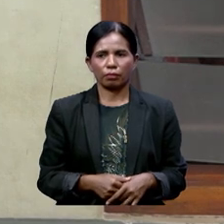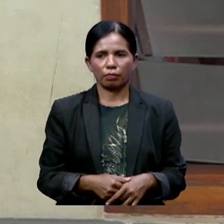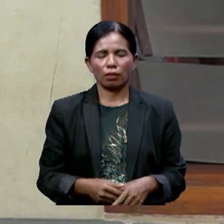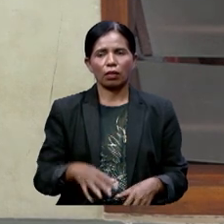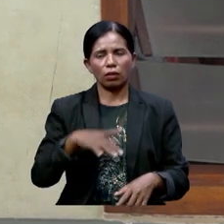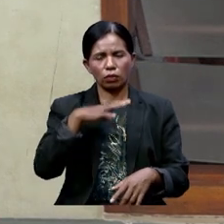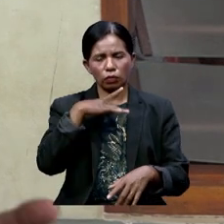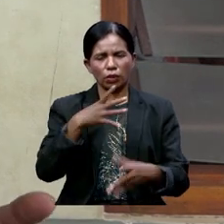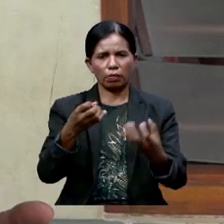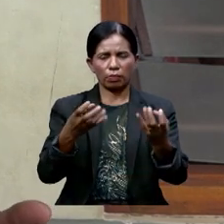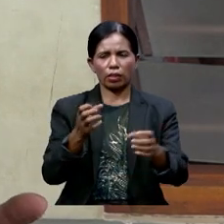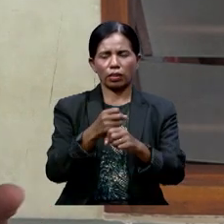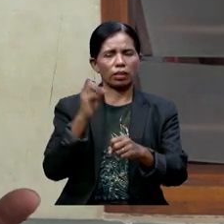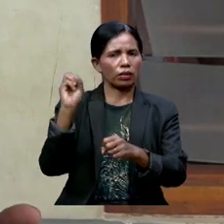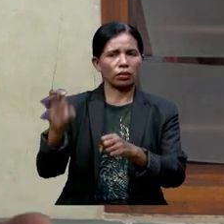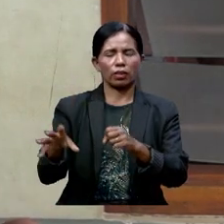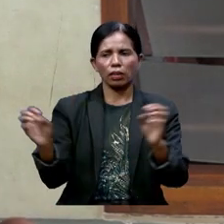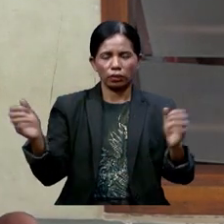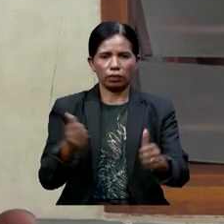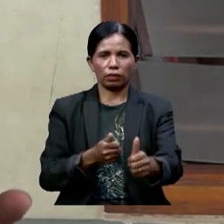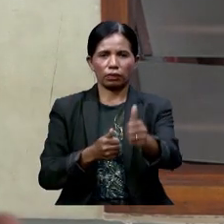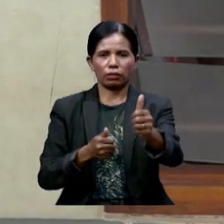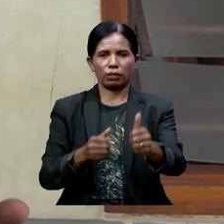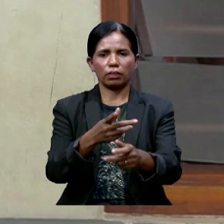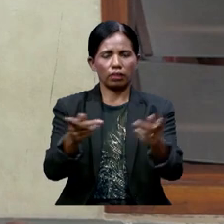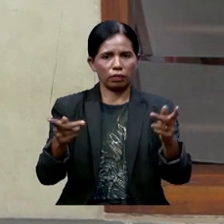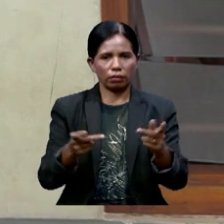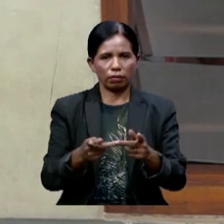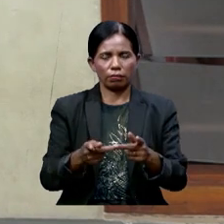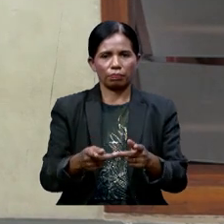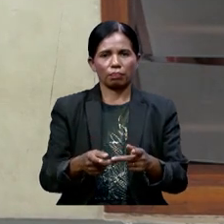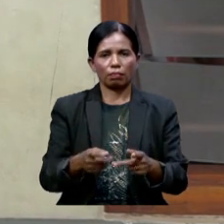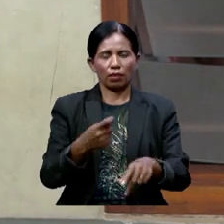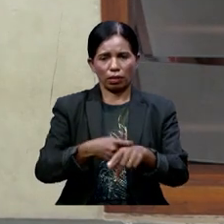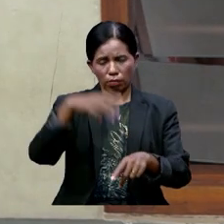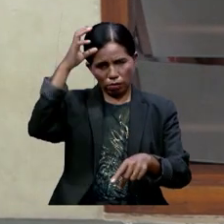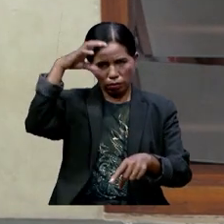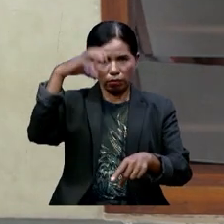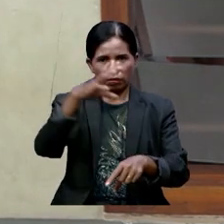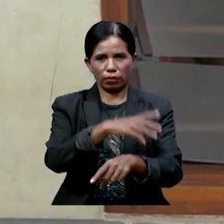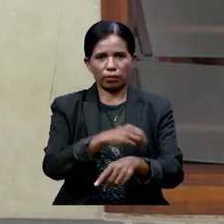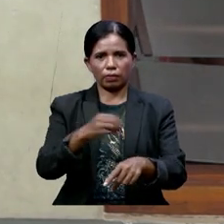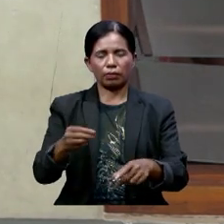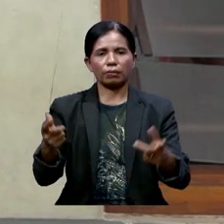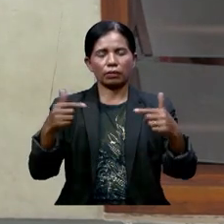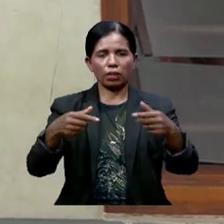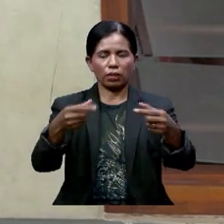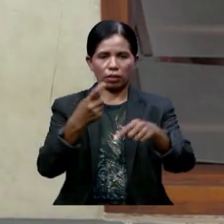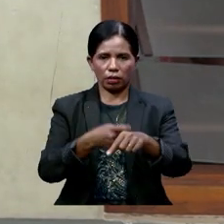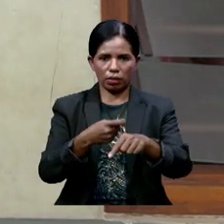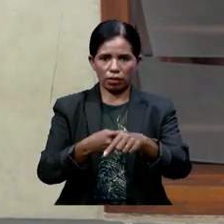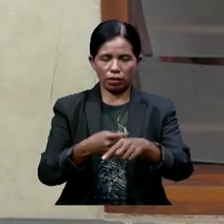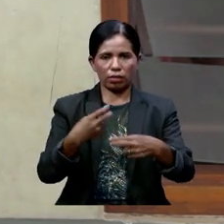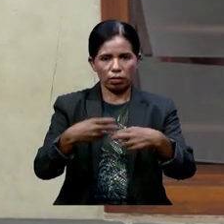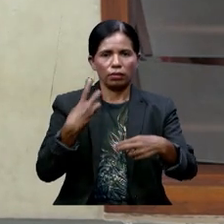Foer buat sirane dalam barak kita sue latir ninya fating. Intang tu tempu rai udang kandu menurai bele fofali impactu bayi